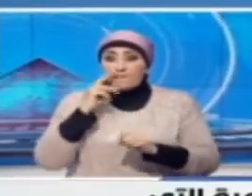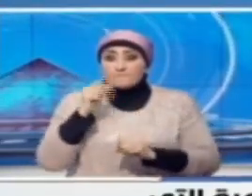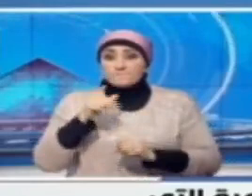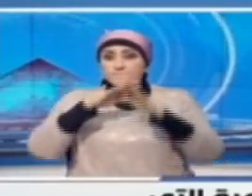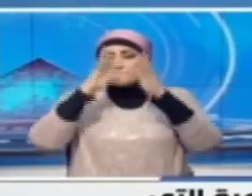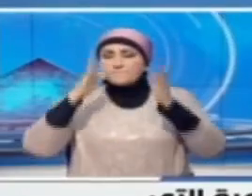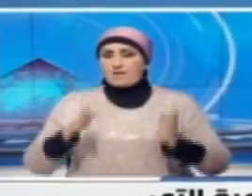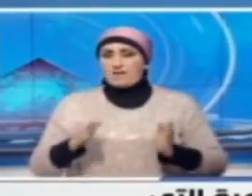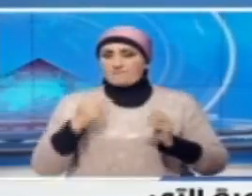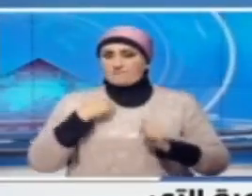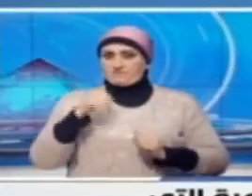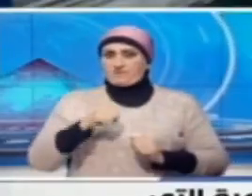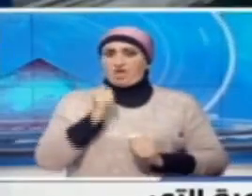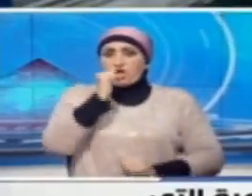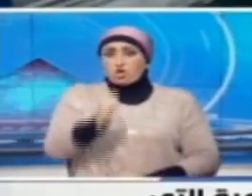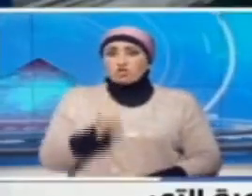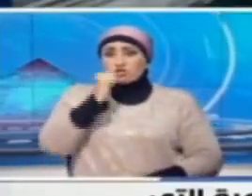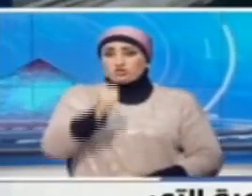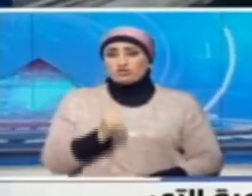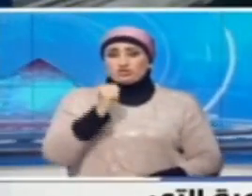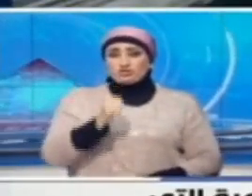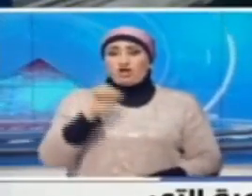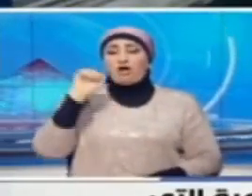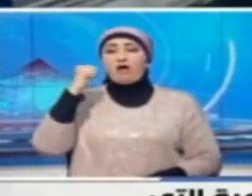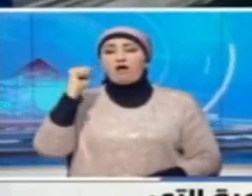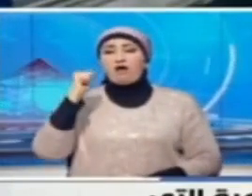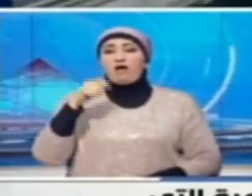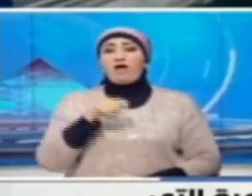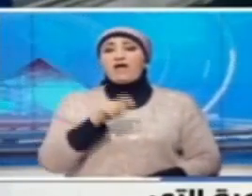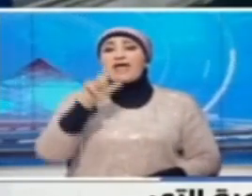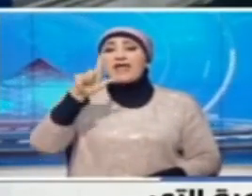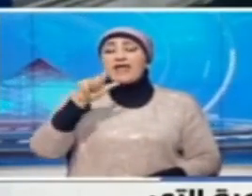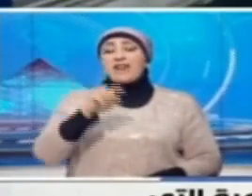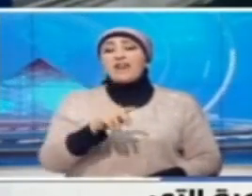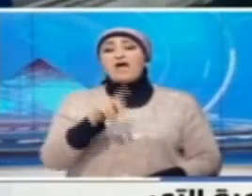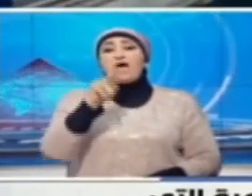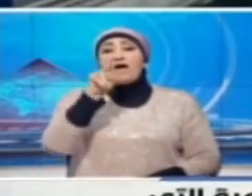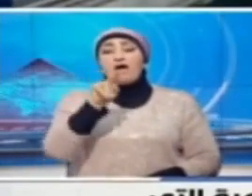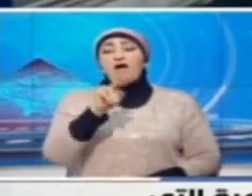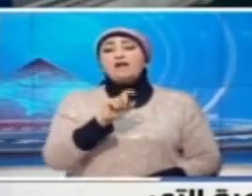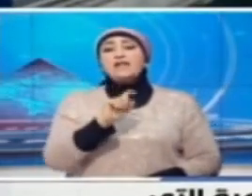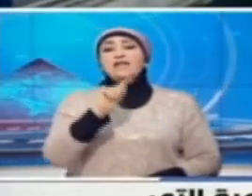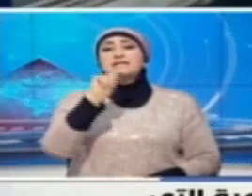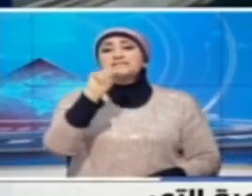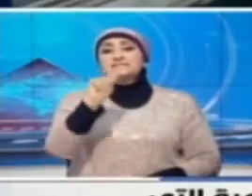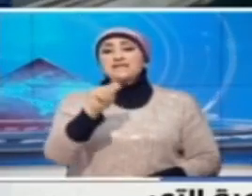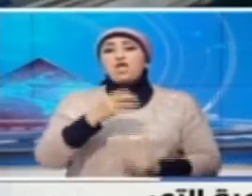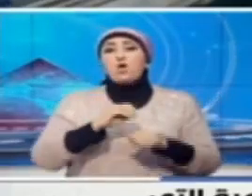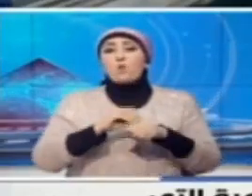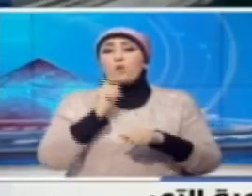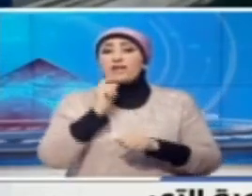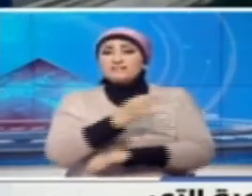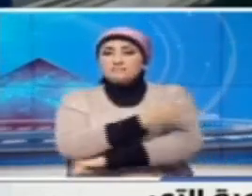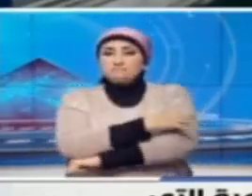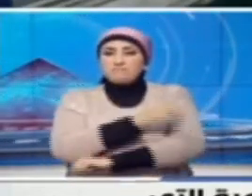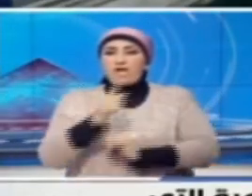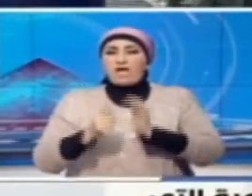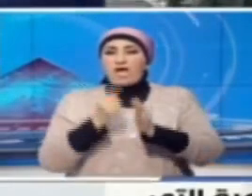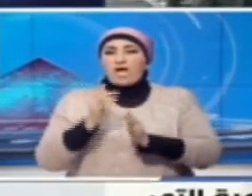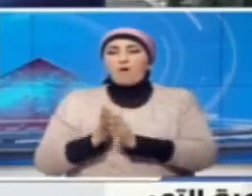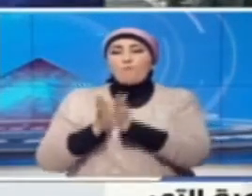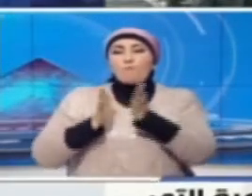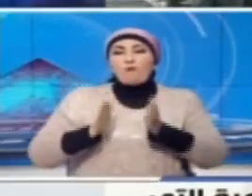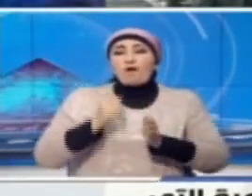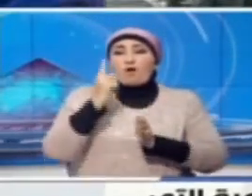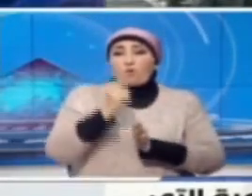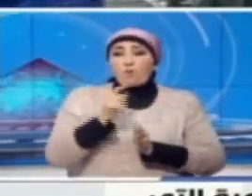التجهيزات النهائية لمحطات القطار الكهربائي الخفيف LRT ومراحل التشغيل التجريبي للمرحلة الأولى للمشروع والتي تمتد